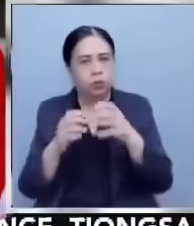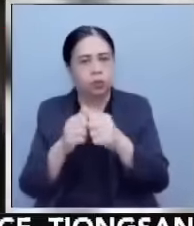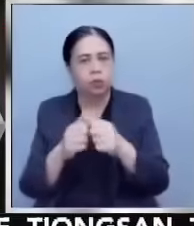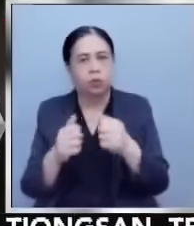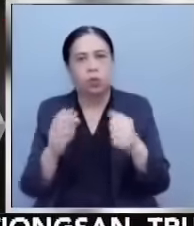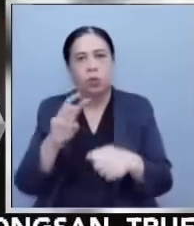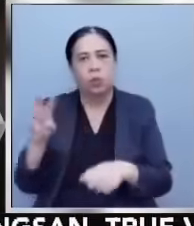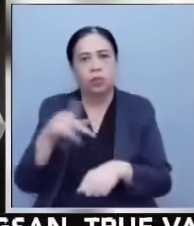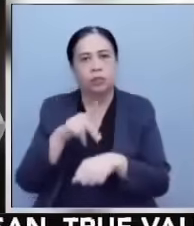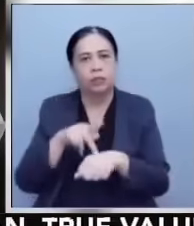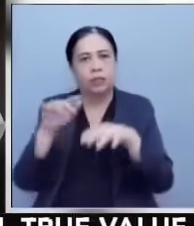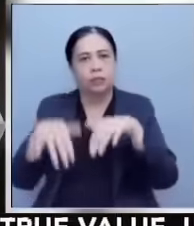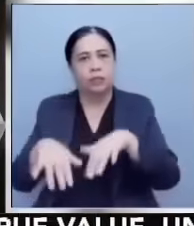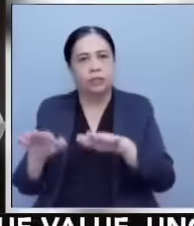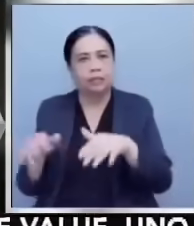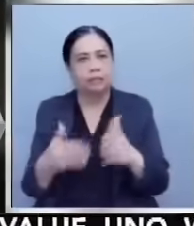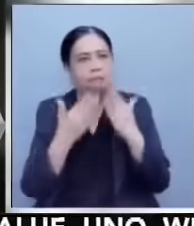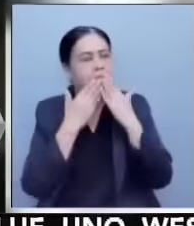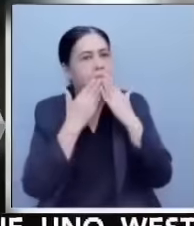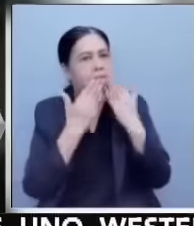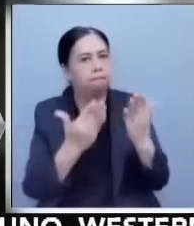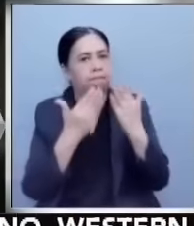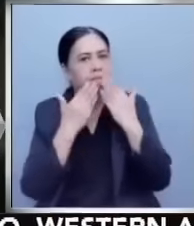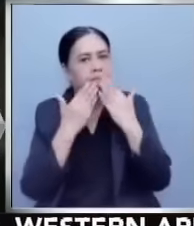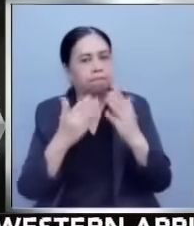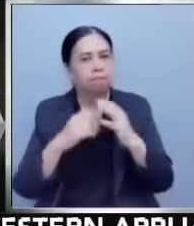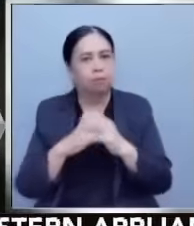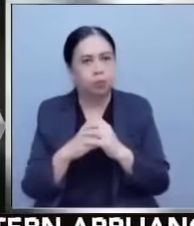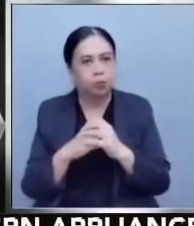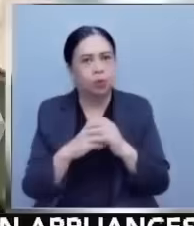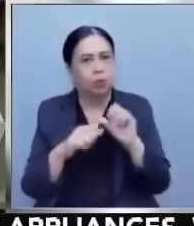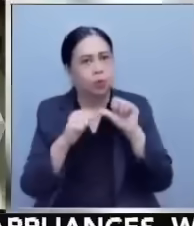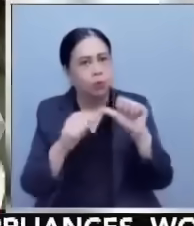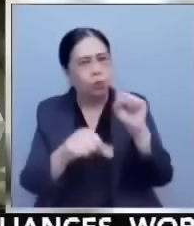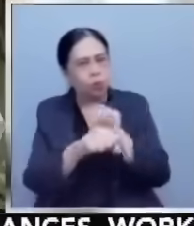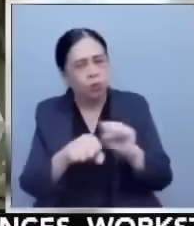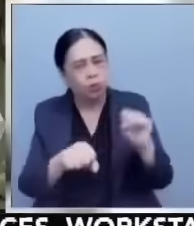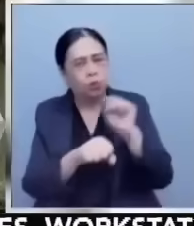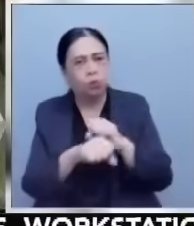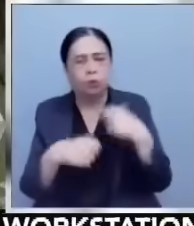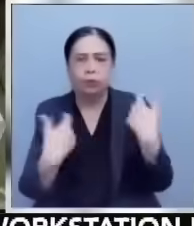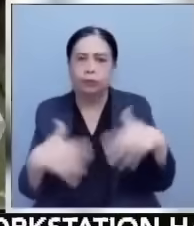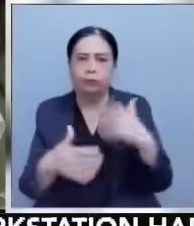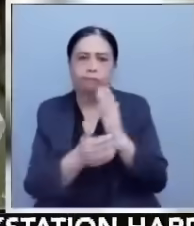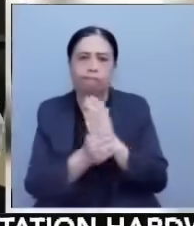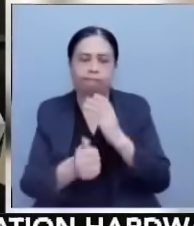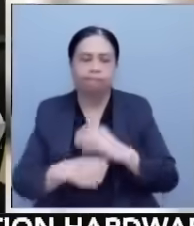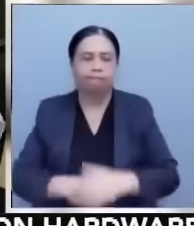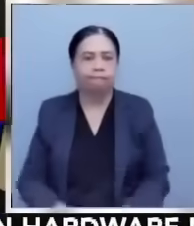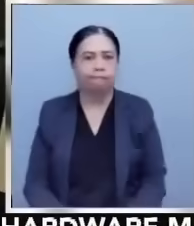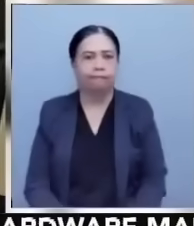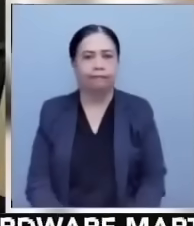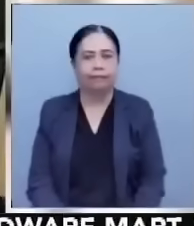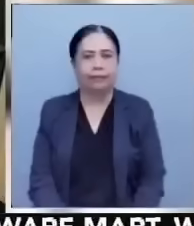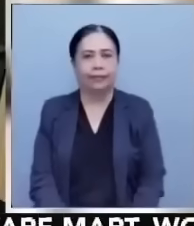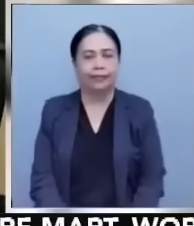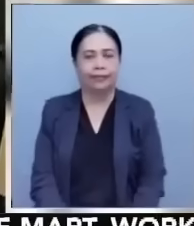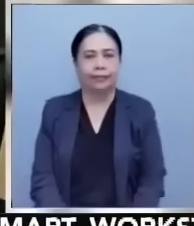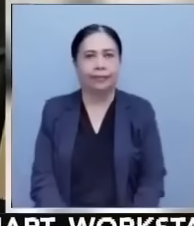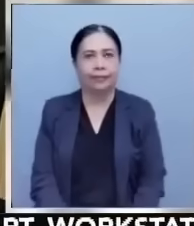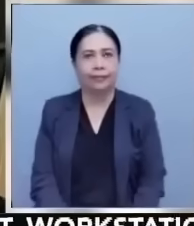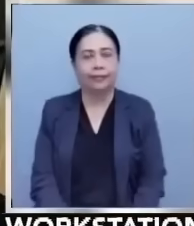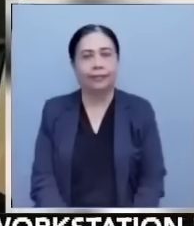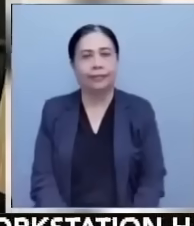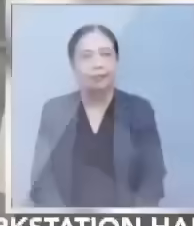sa patuloy po na pagtatrabaho ng napakahusay. Para sa GMA Integrated News, Bon Aquino, Nakatutok,